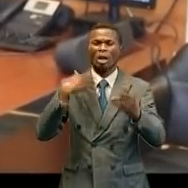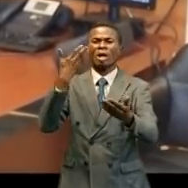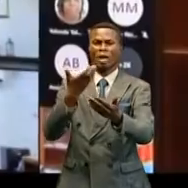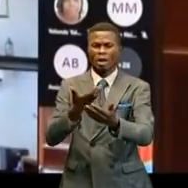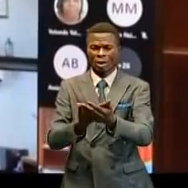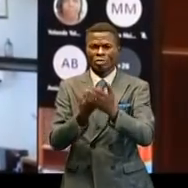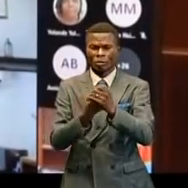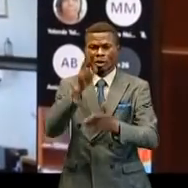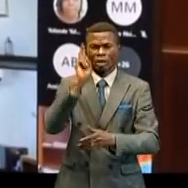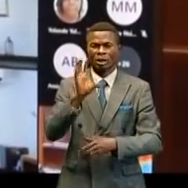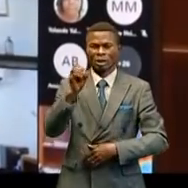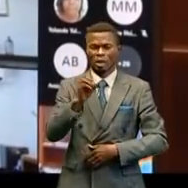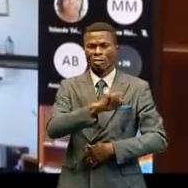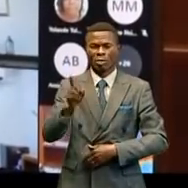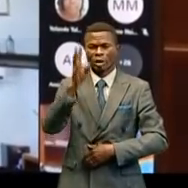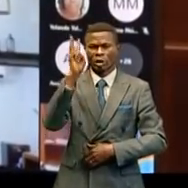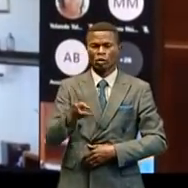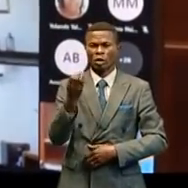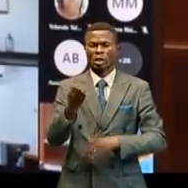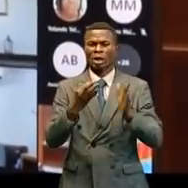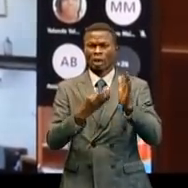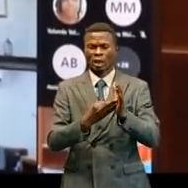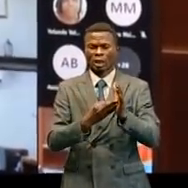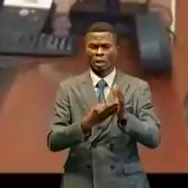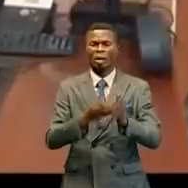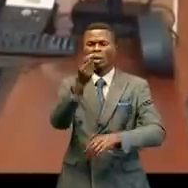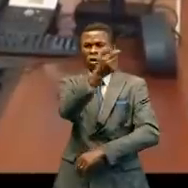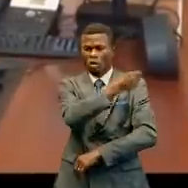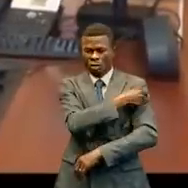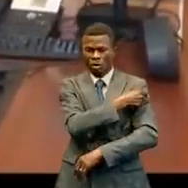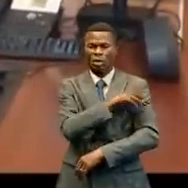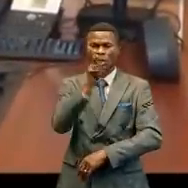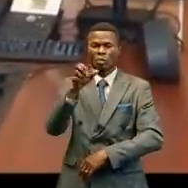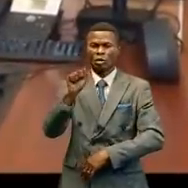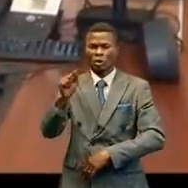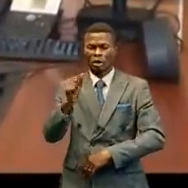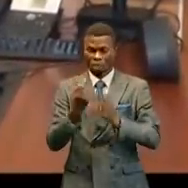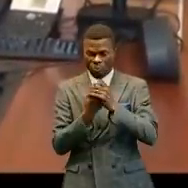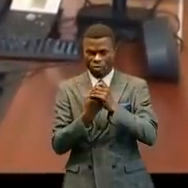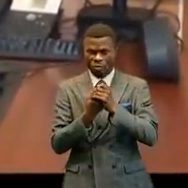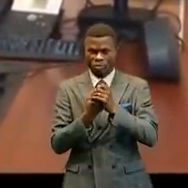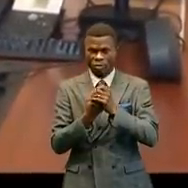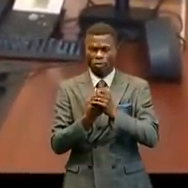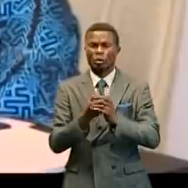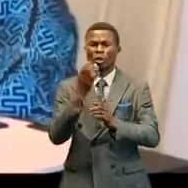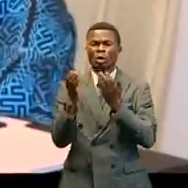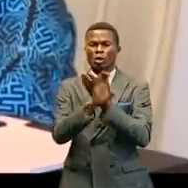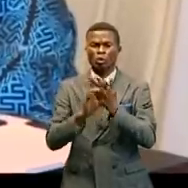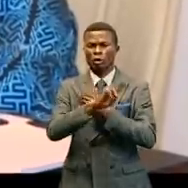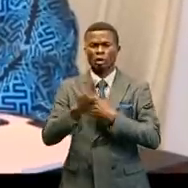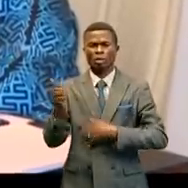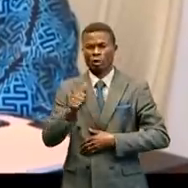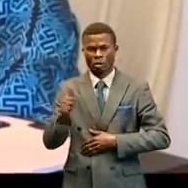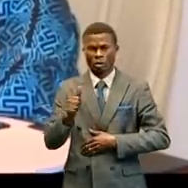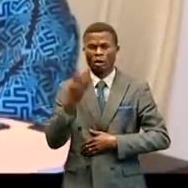de 250 380 doses du vaccin Pfizer d'ici la mi-août 2021.